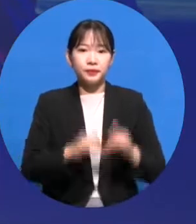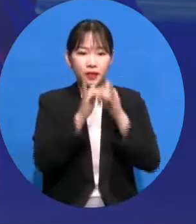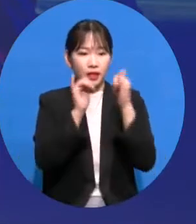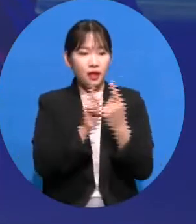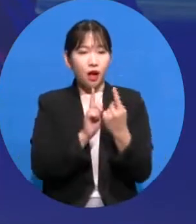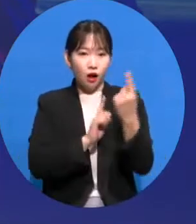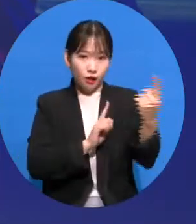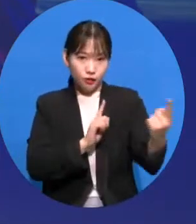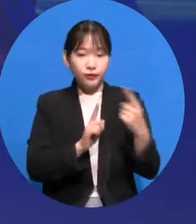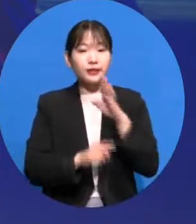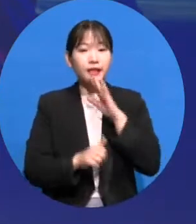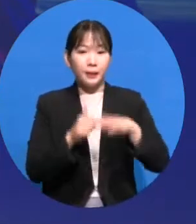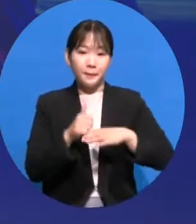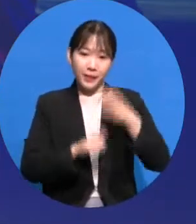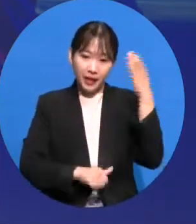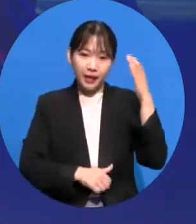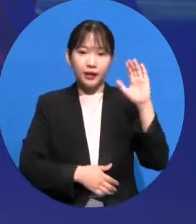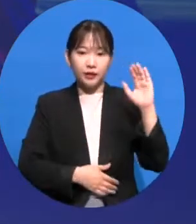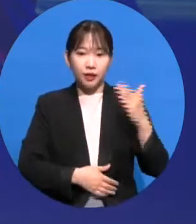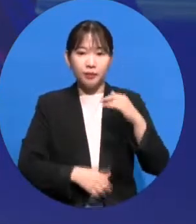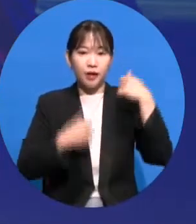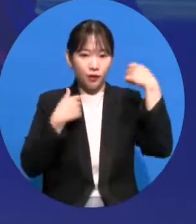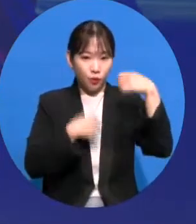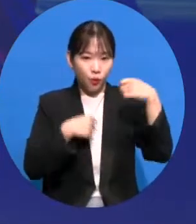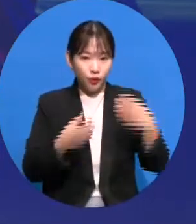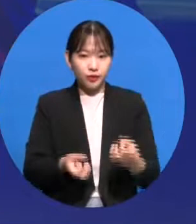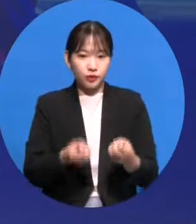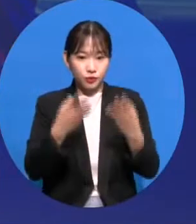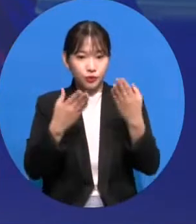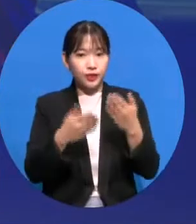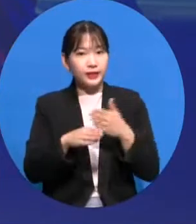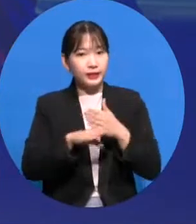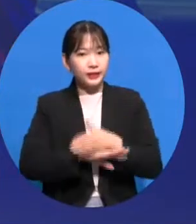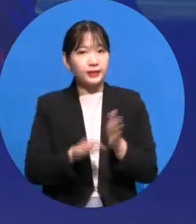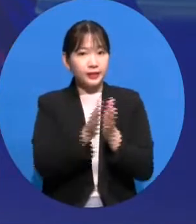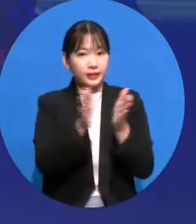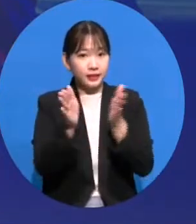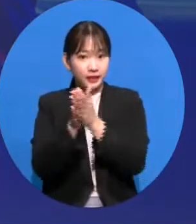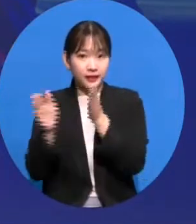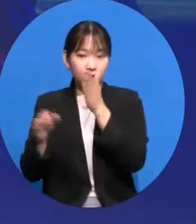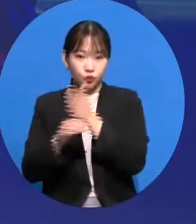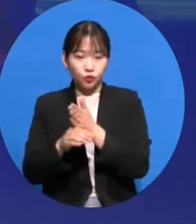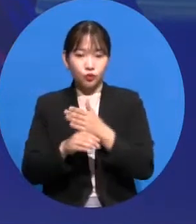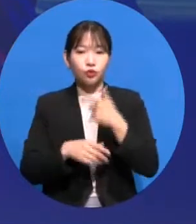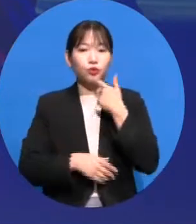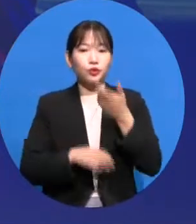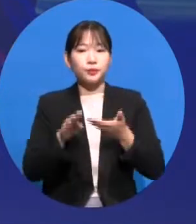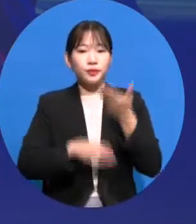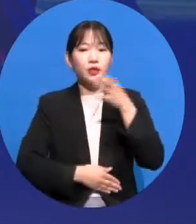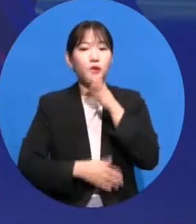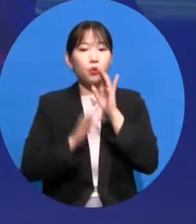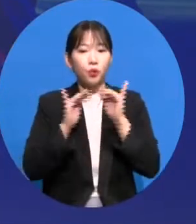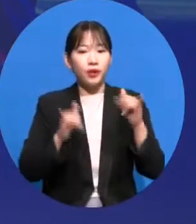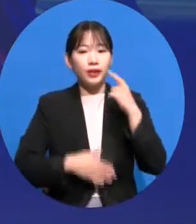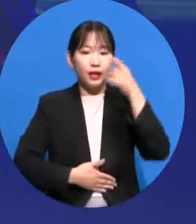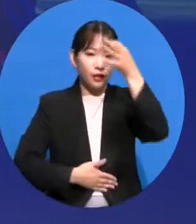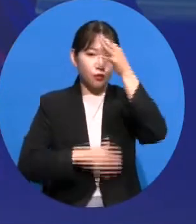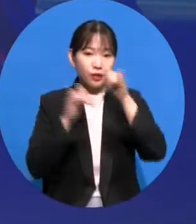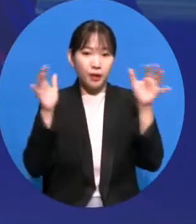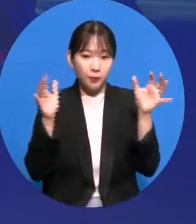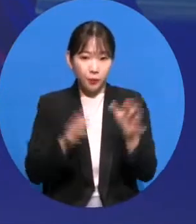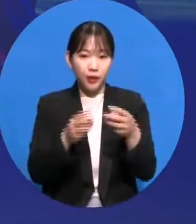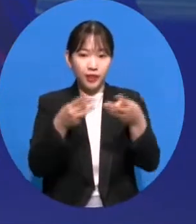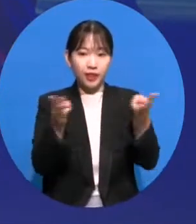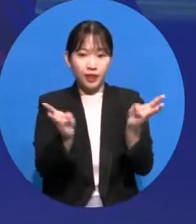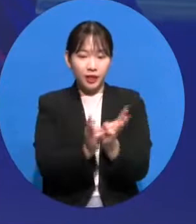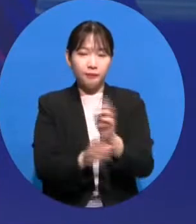사회적 거리두기가 사실상 해제되면서 공연과 축제가 서서히 시작되고 있는데요. 60대 이상 어르신 예술가들로 구성된